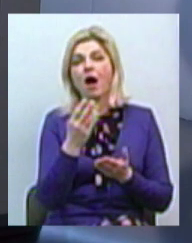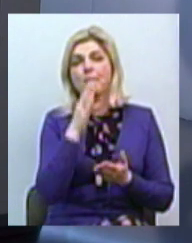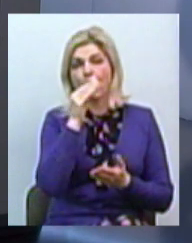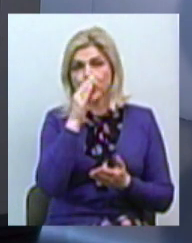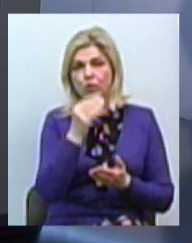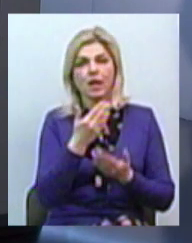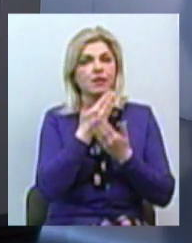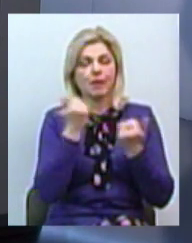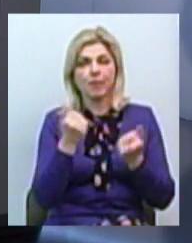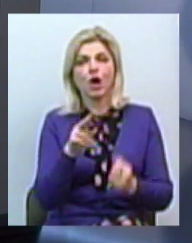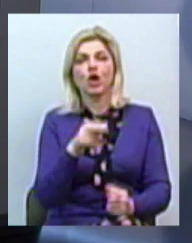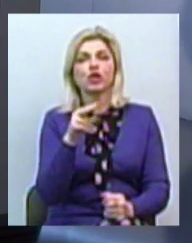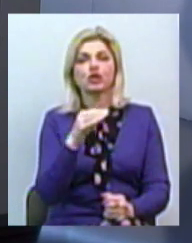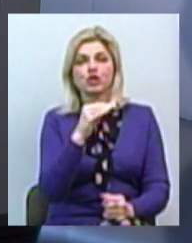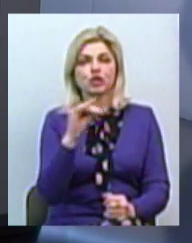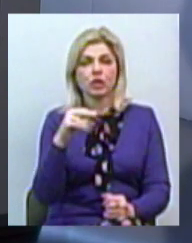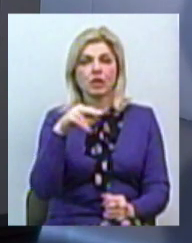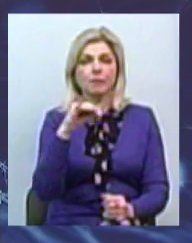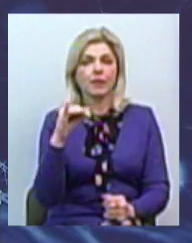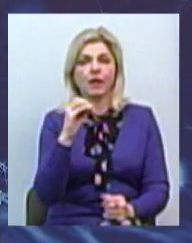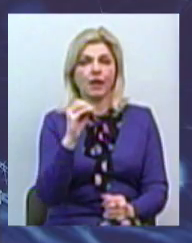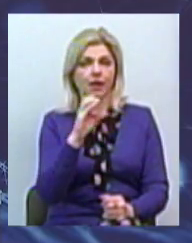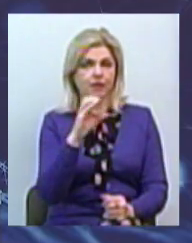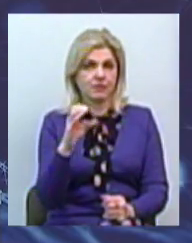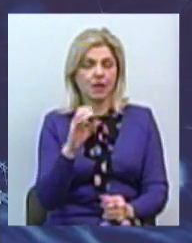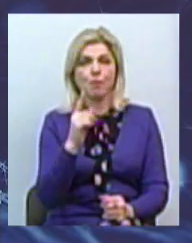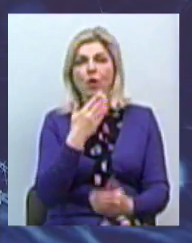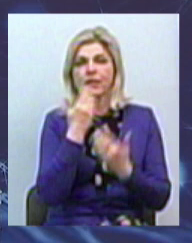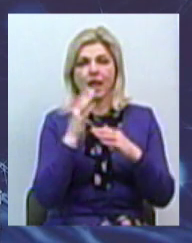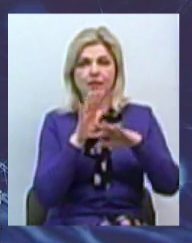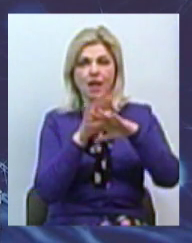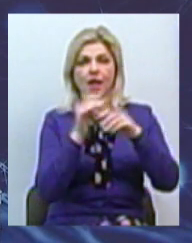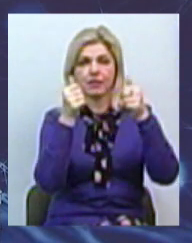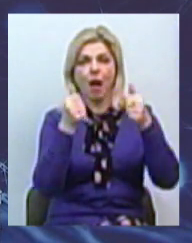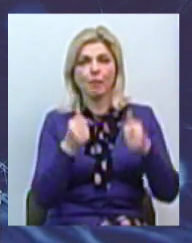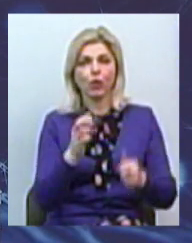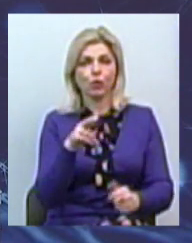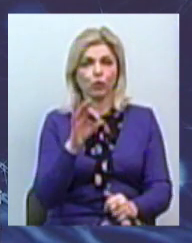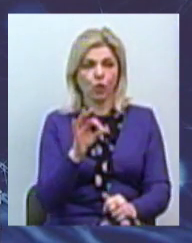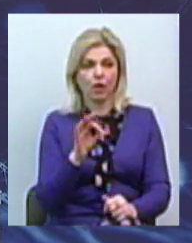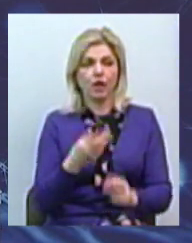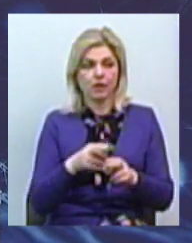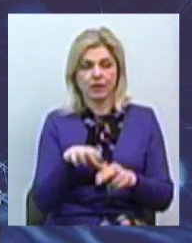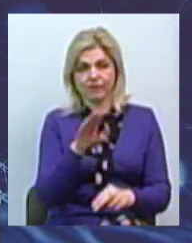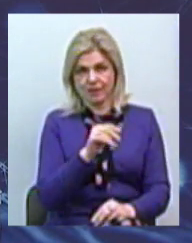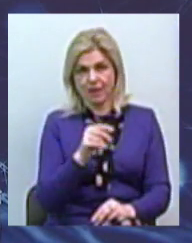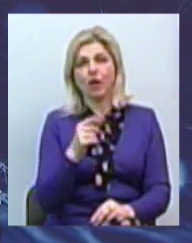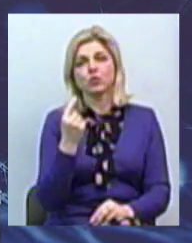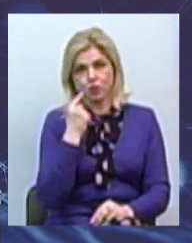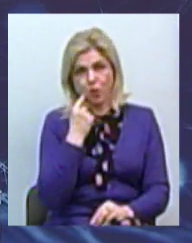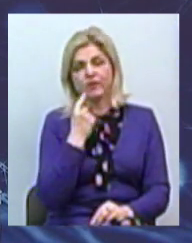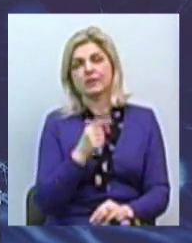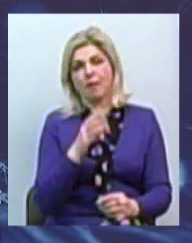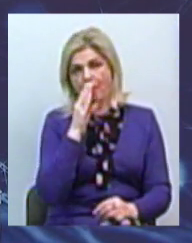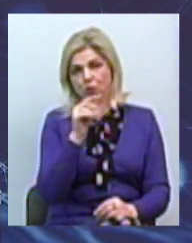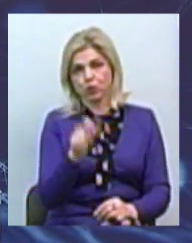цим GPS-трекером, бо її не буде на табло. Всі, що є на табло, це, скажімо так, порядні маршрутники. Добре,